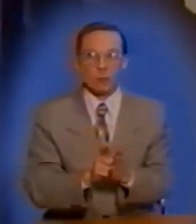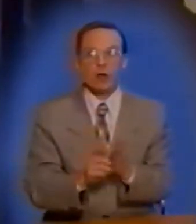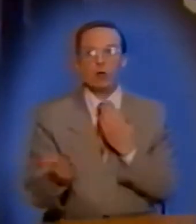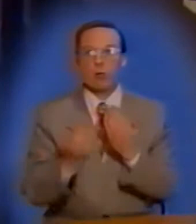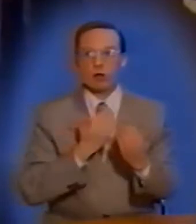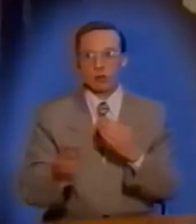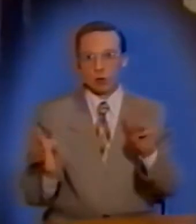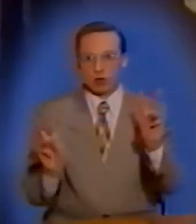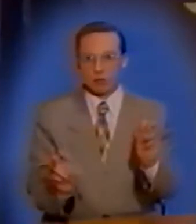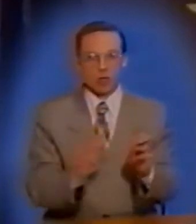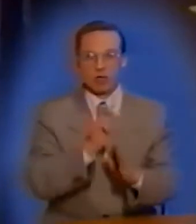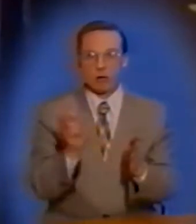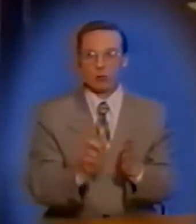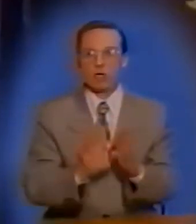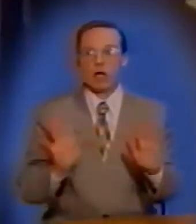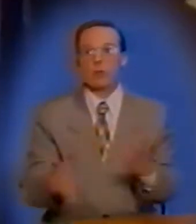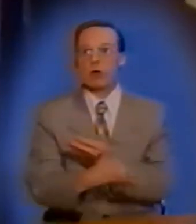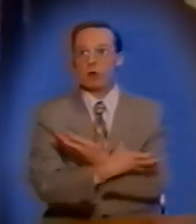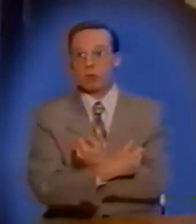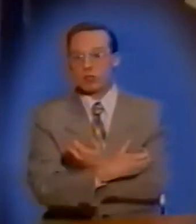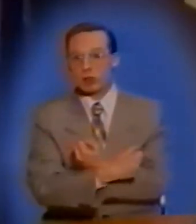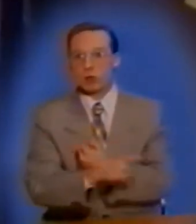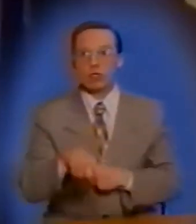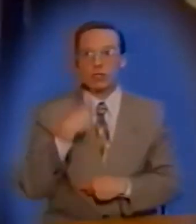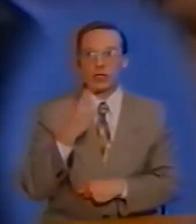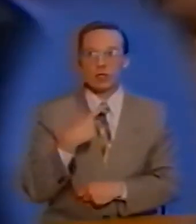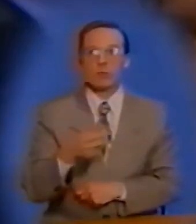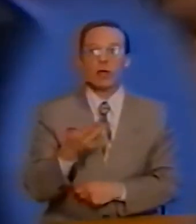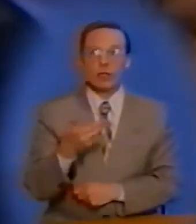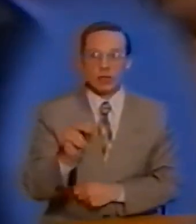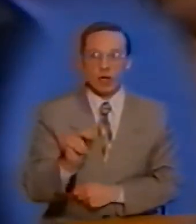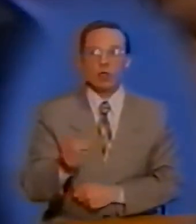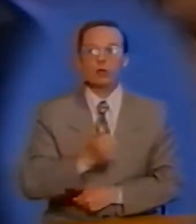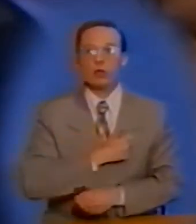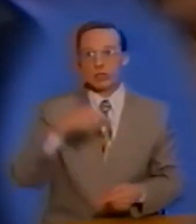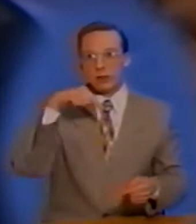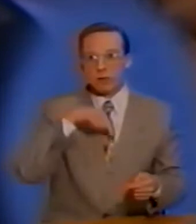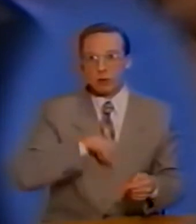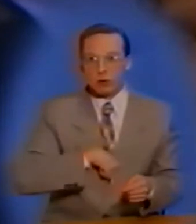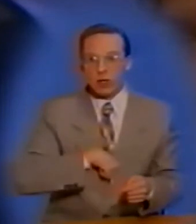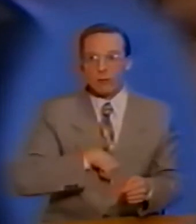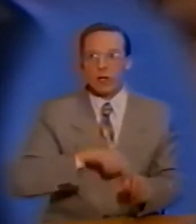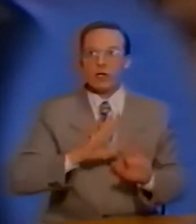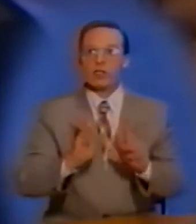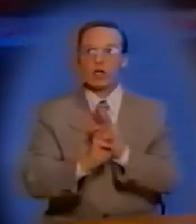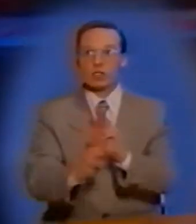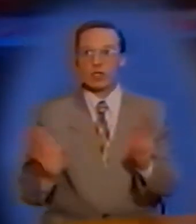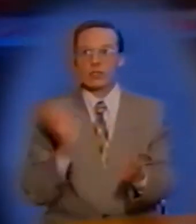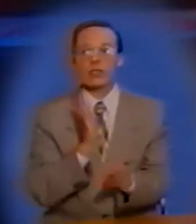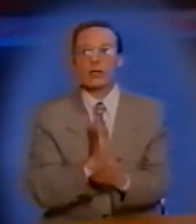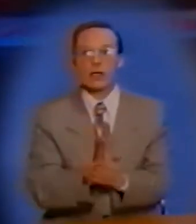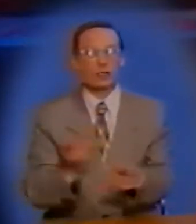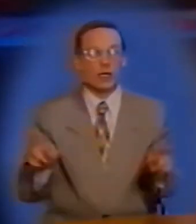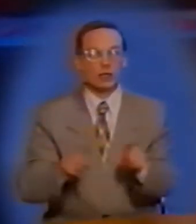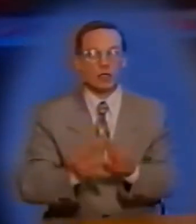pokalbė tą temą. Ne būtent apie homoseksualizmą, sakykime, ne? Bet tu jinti viduje vas tiek, kad kažkas yra, kad ne